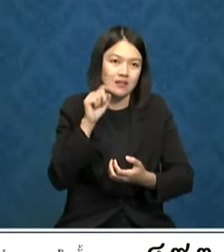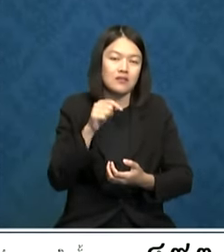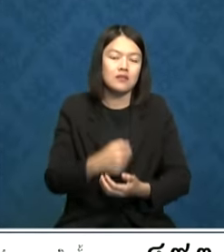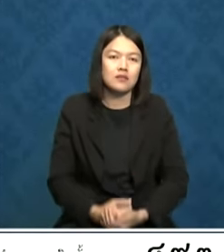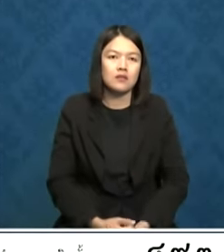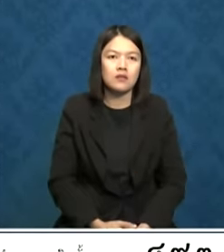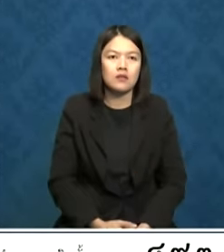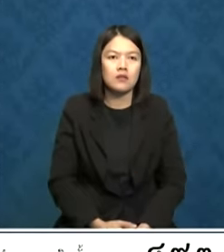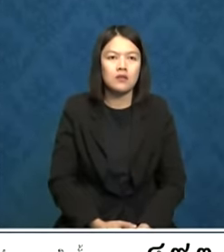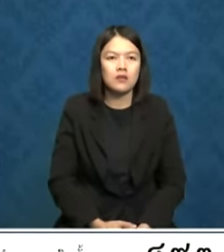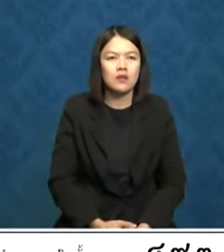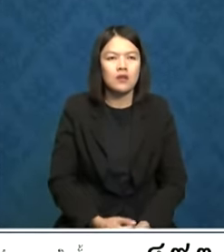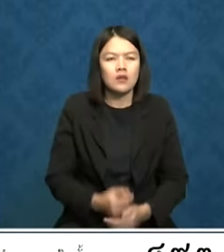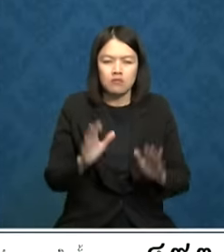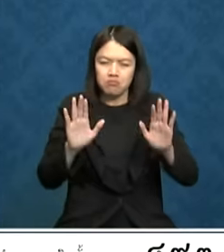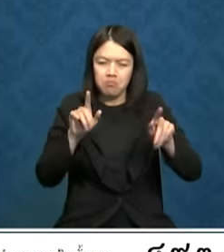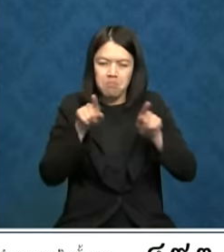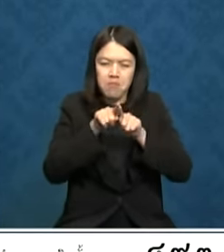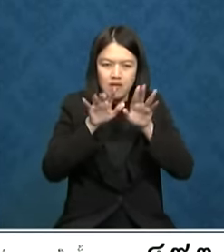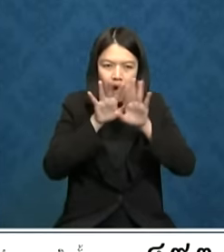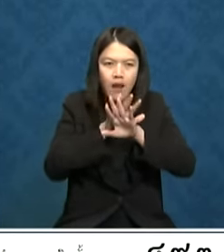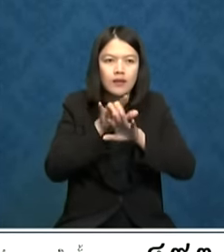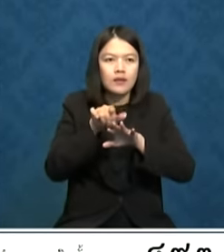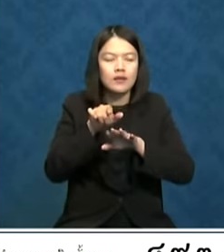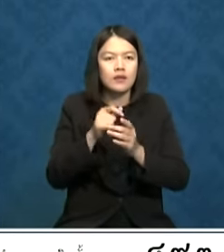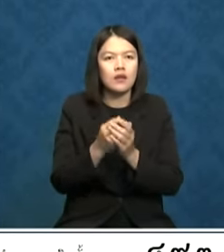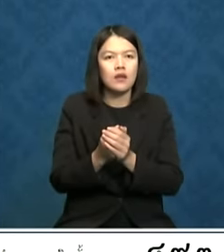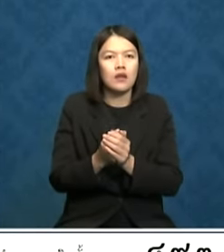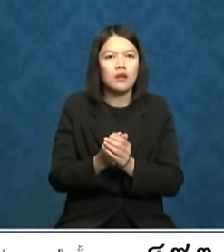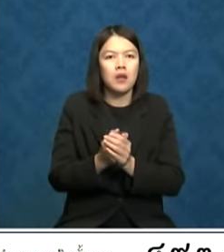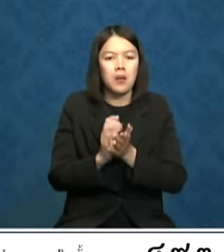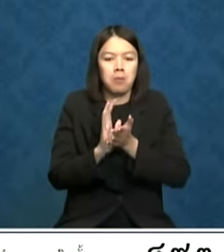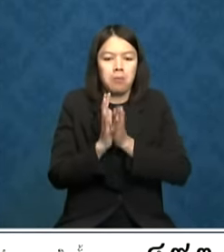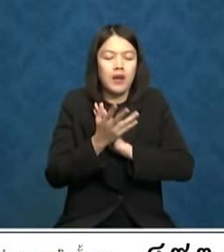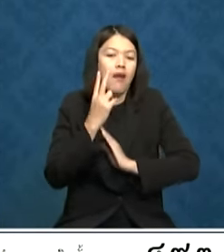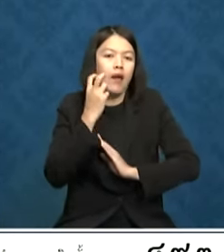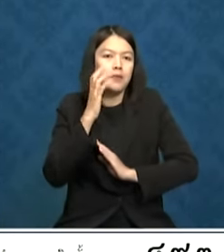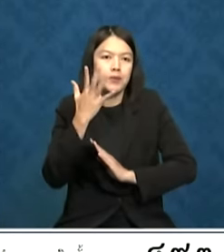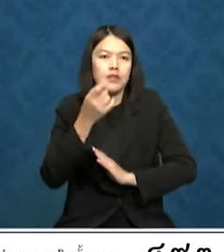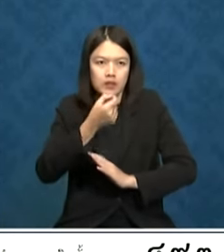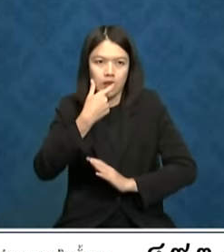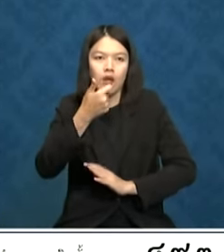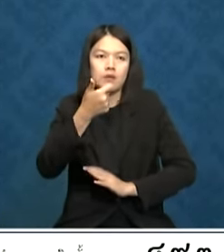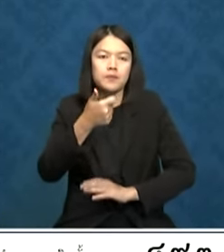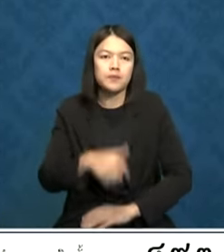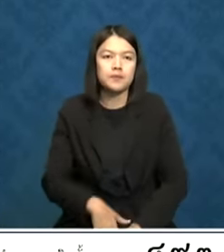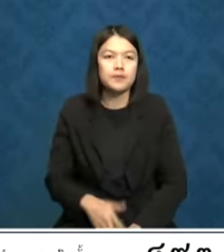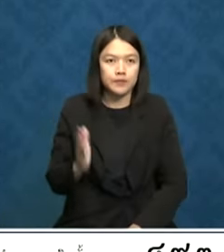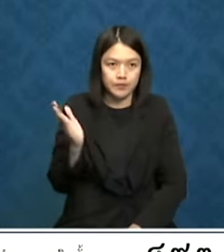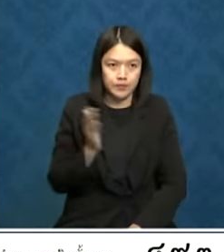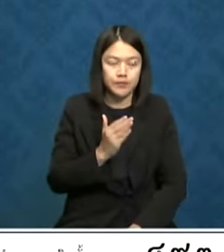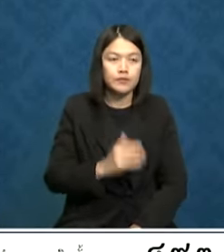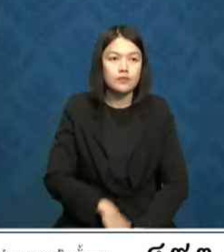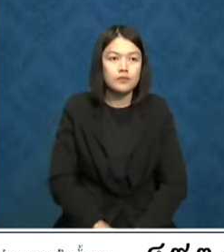คะจะเห็นว่าหน้าตาคล้ายกันมากค่ะว่าตัวนี้เสถียรและไม่สามารถถูกเปลี่ยนเป็นยาไอซได้ค่ะสไลด์ถัดไป